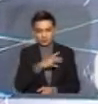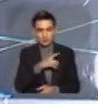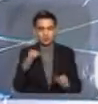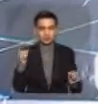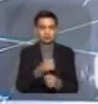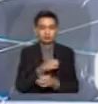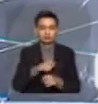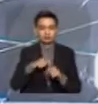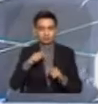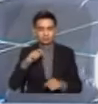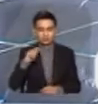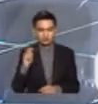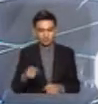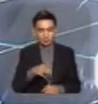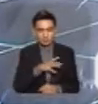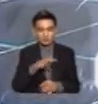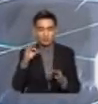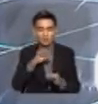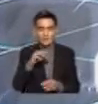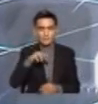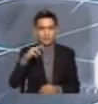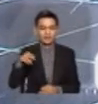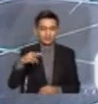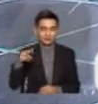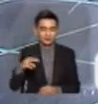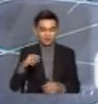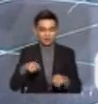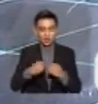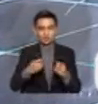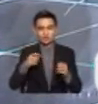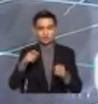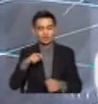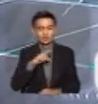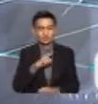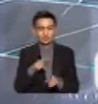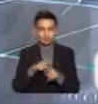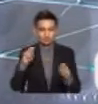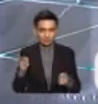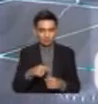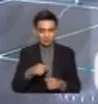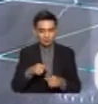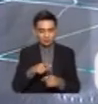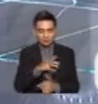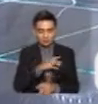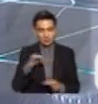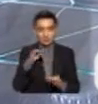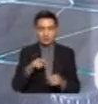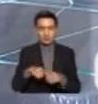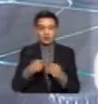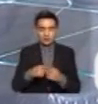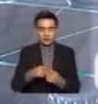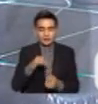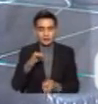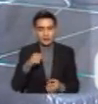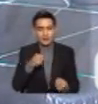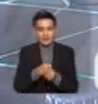превышение скорости и нарушение правил ПДД становится причиной аварии на современных бетонных трассах. Согласны